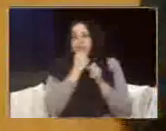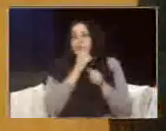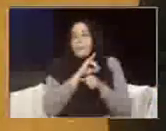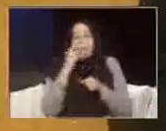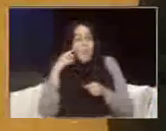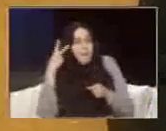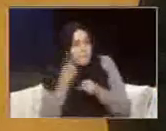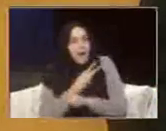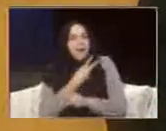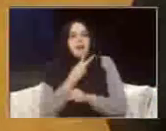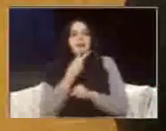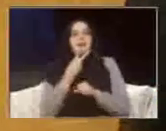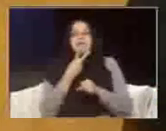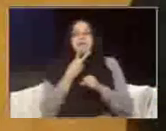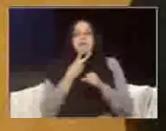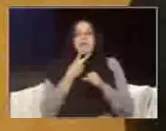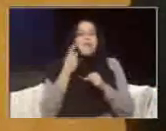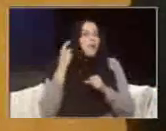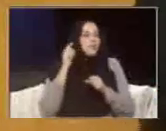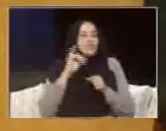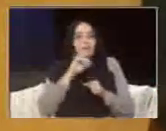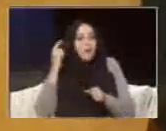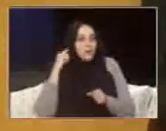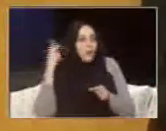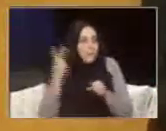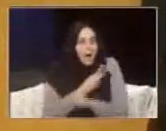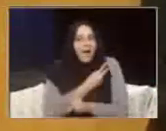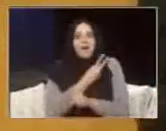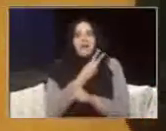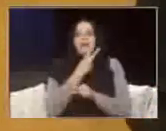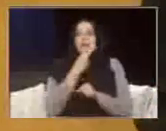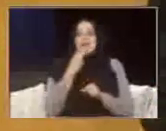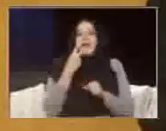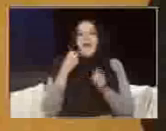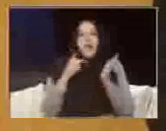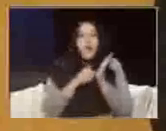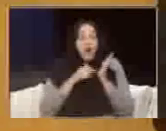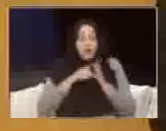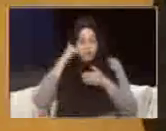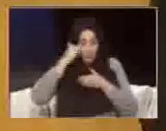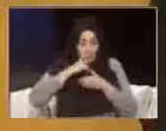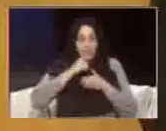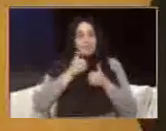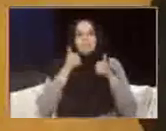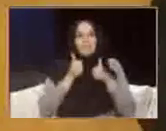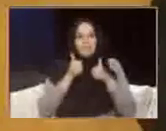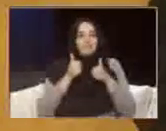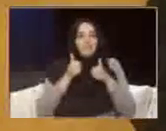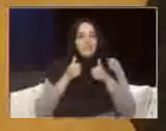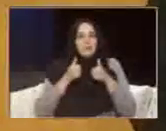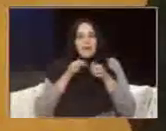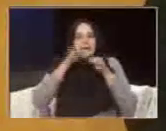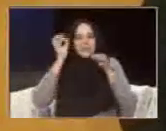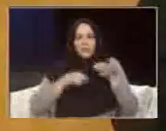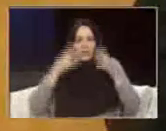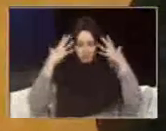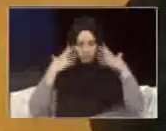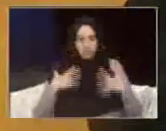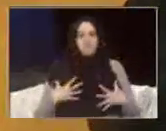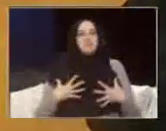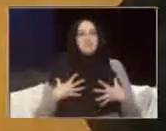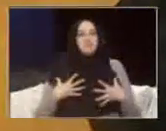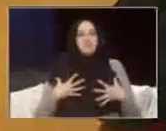تنظر إلا ما أحل الله، وإلى الأذن فإنها تسعى أن تسمع إلى ما كذا. إذن هذه كل شيء من ما هو، لما نتحدث